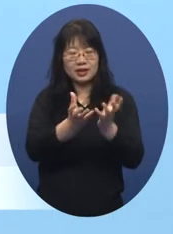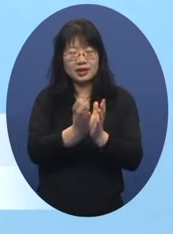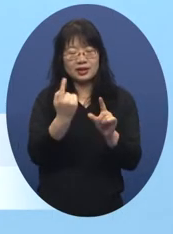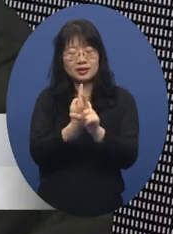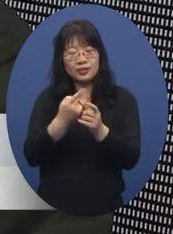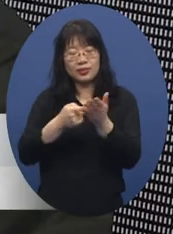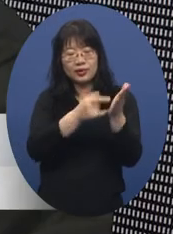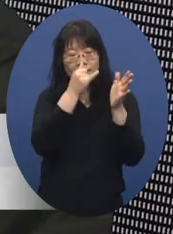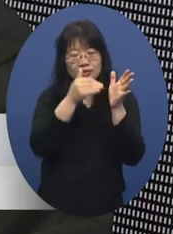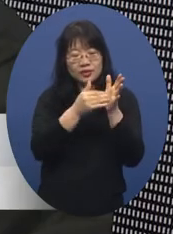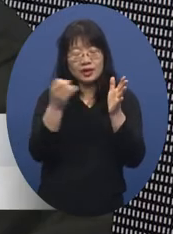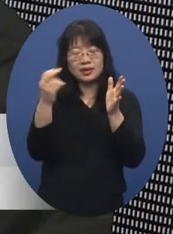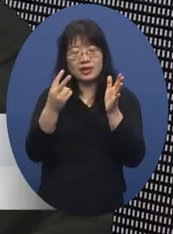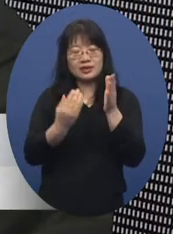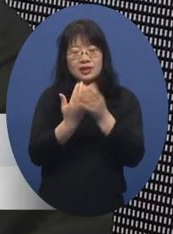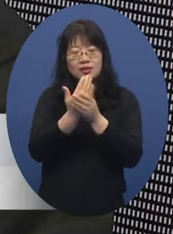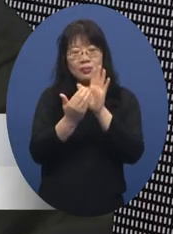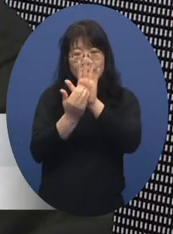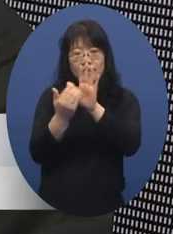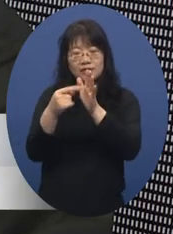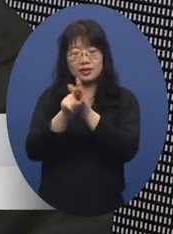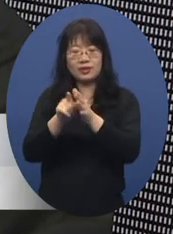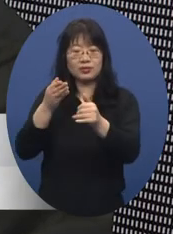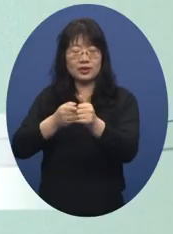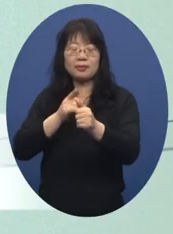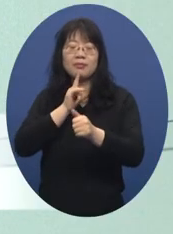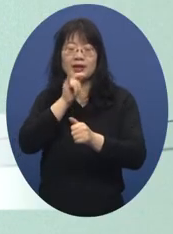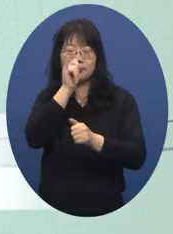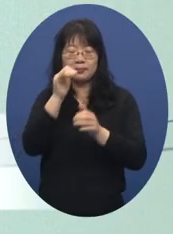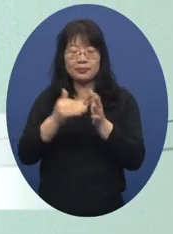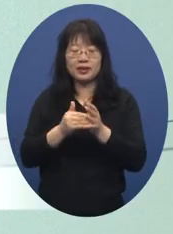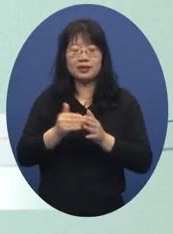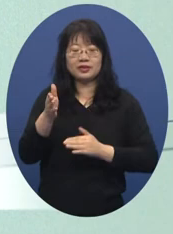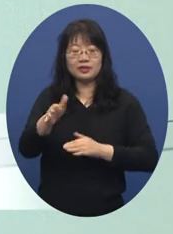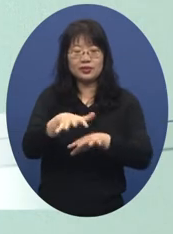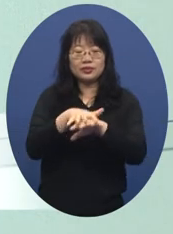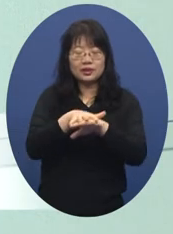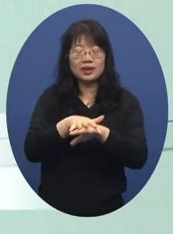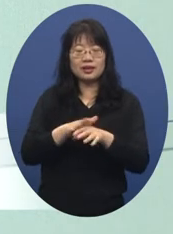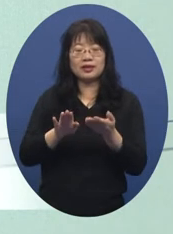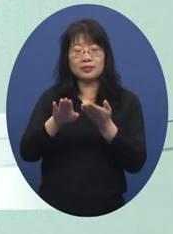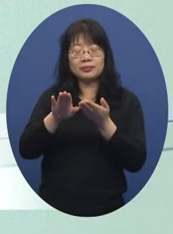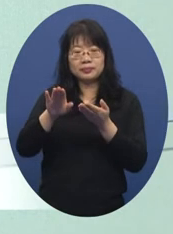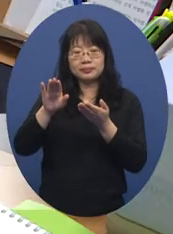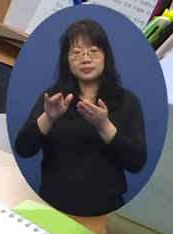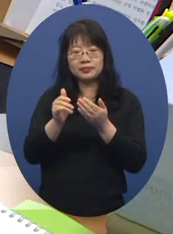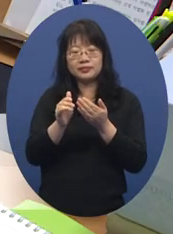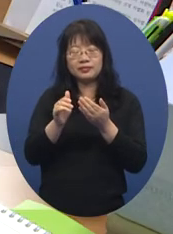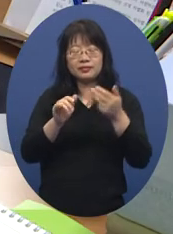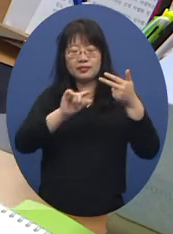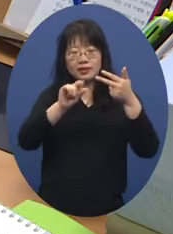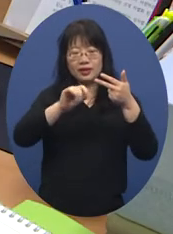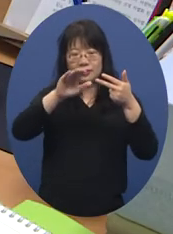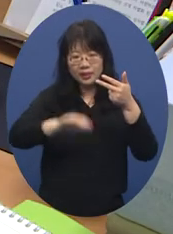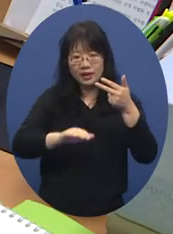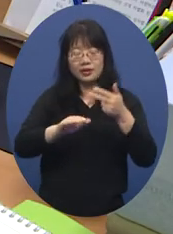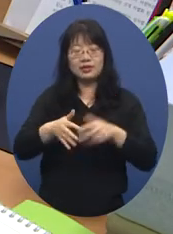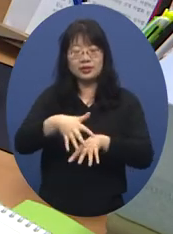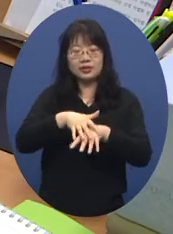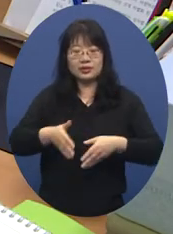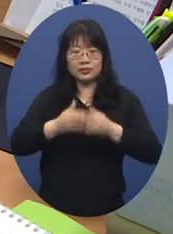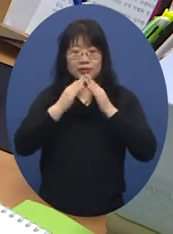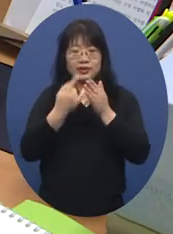시정 조치를 내리고 재발방지 권고안을 마련합니다 전담 조직 은 하반기 온 보지만 구성을 목표로 관련